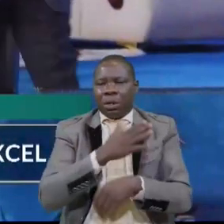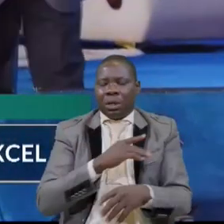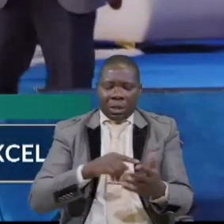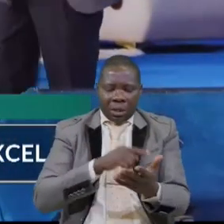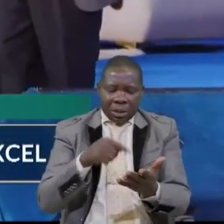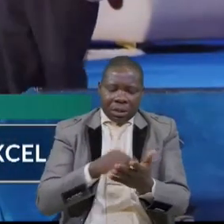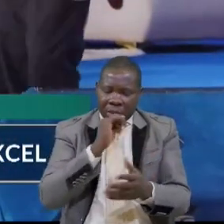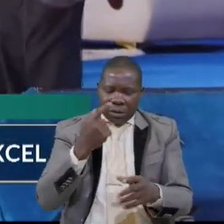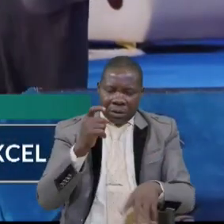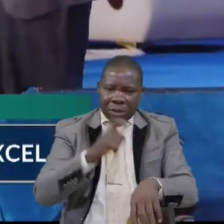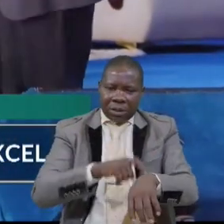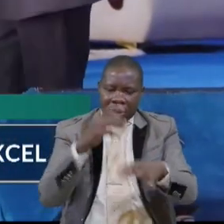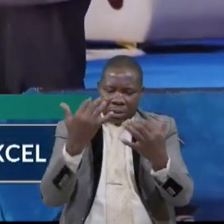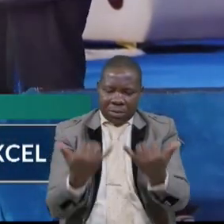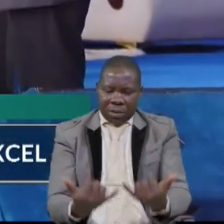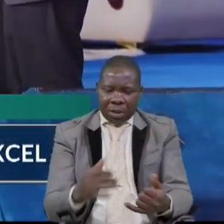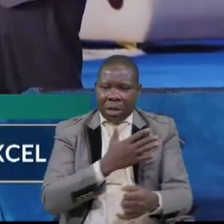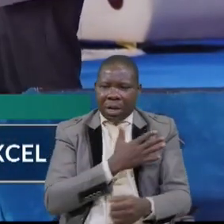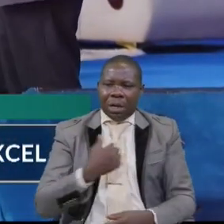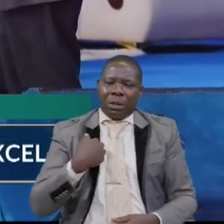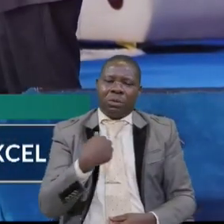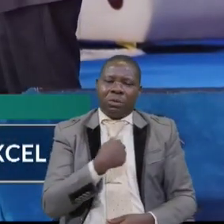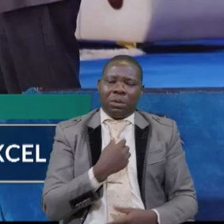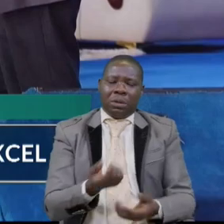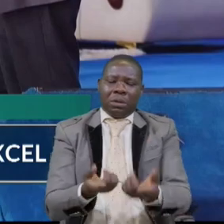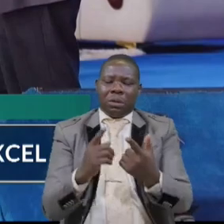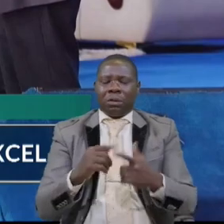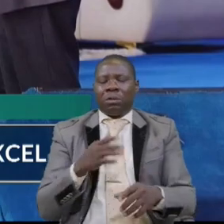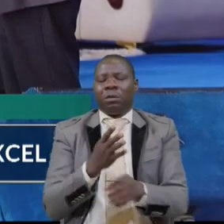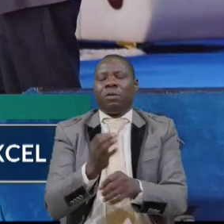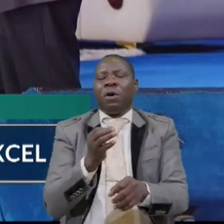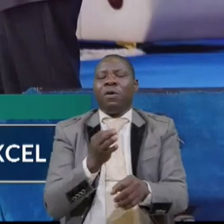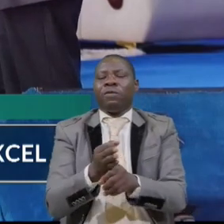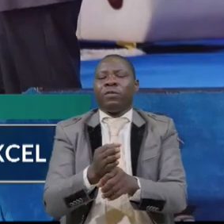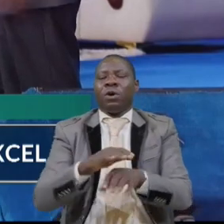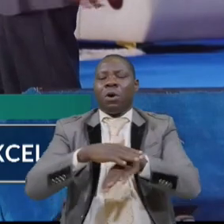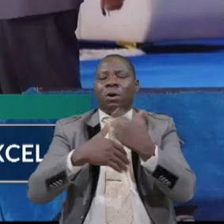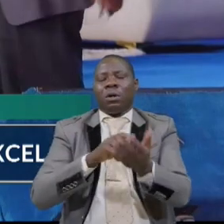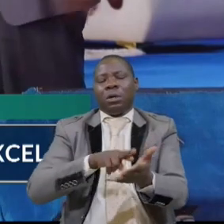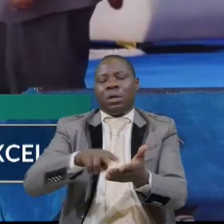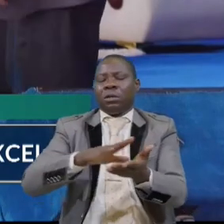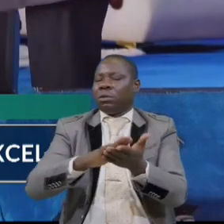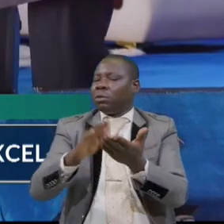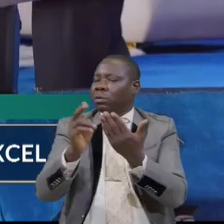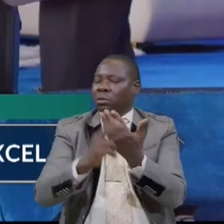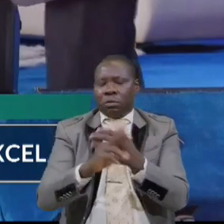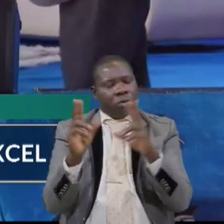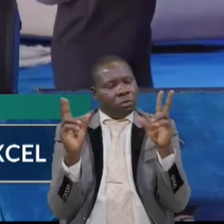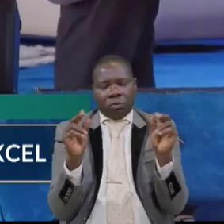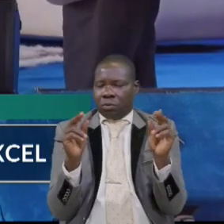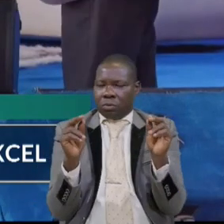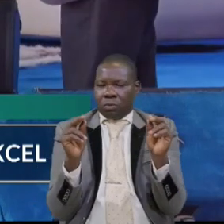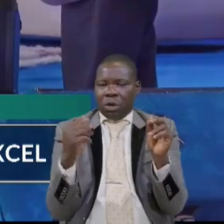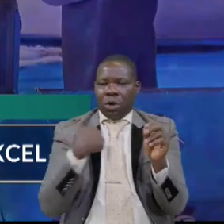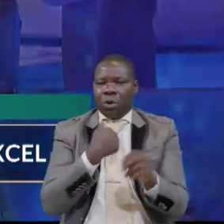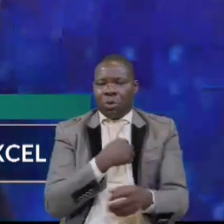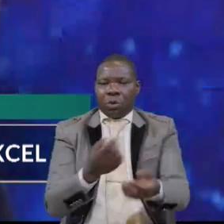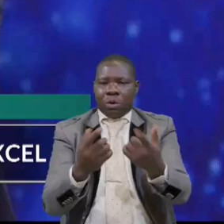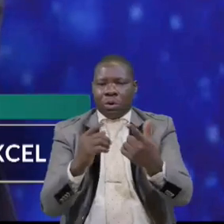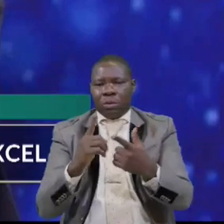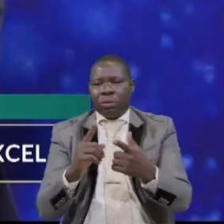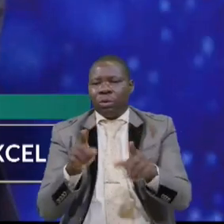Donc voilà le moment pour accomplir toute justice. Non, nous venons afin que la puissance